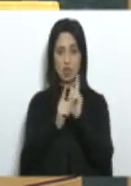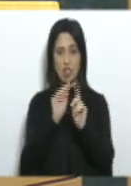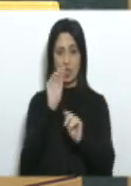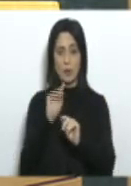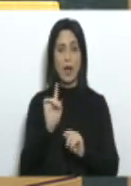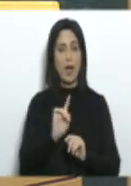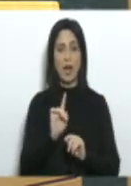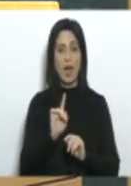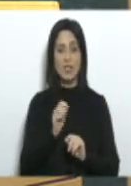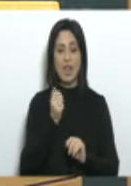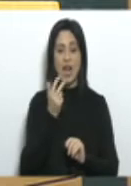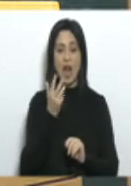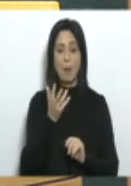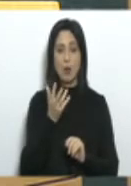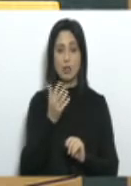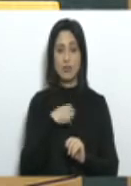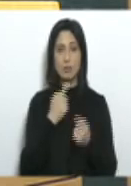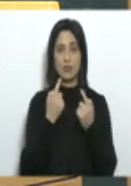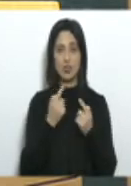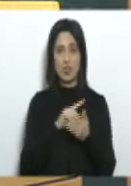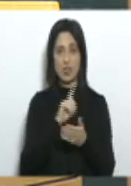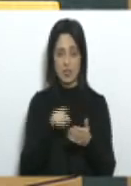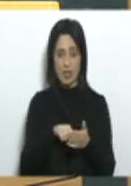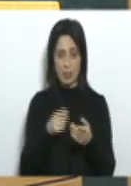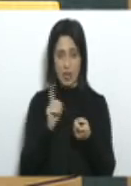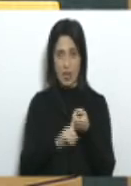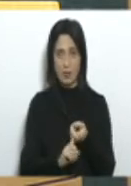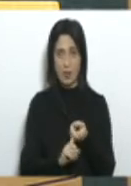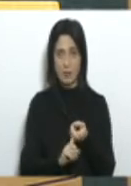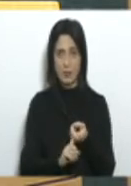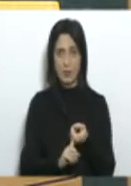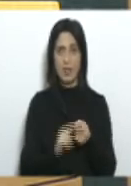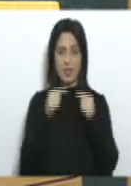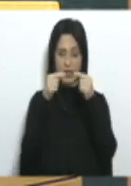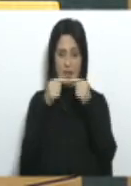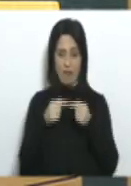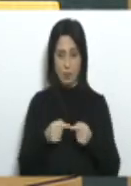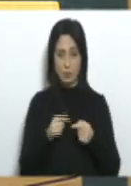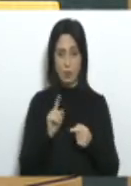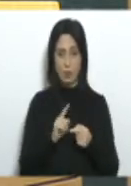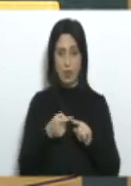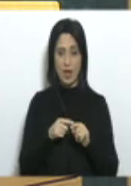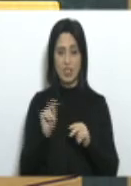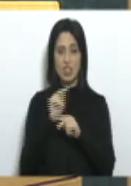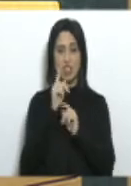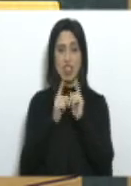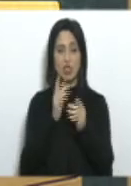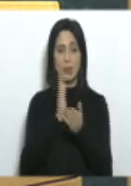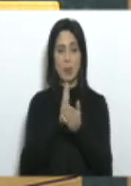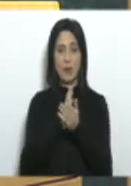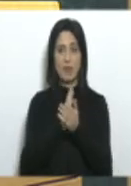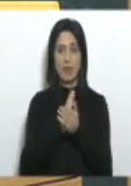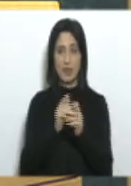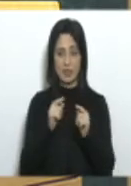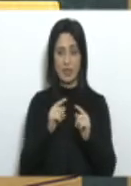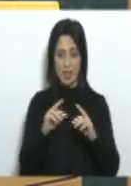რაც რამოდენიმე მნიშვნელოვან საკითხს ეხება. დავაზუსტებ იმასაც, რომ ეს შესწორებები არის